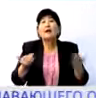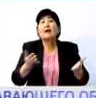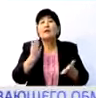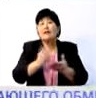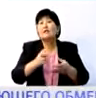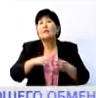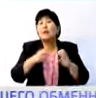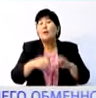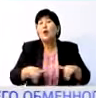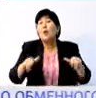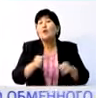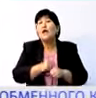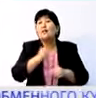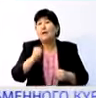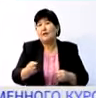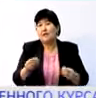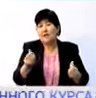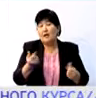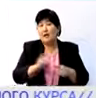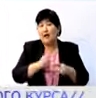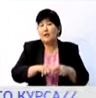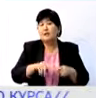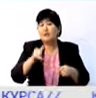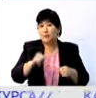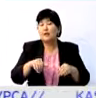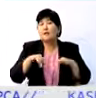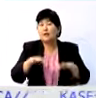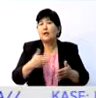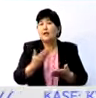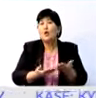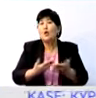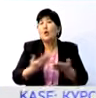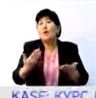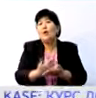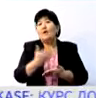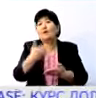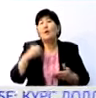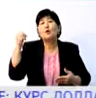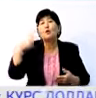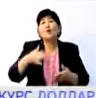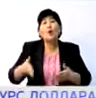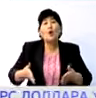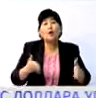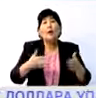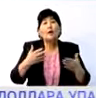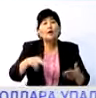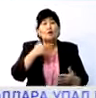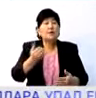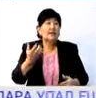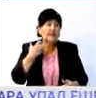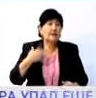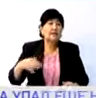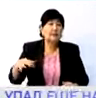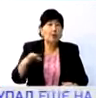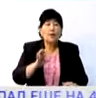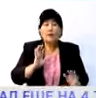есть проблемы, куда направить средства. На основе этих данных будем принимать новую программу «Нурлы жол». Особое внимание уделено и Кызылординской